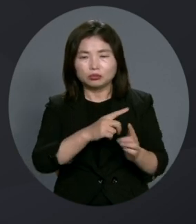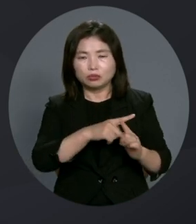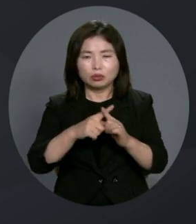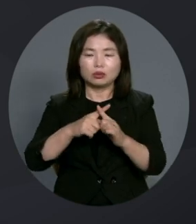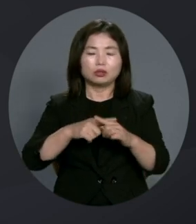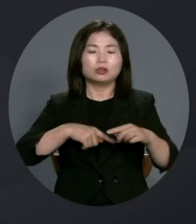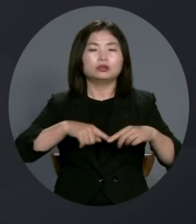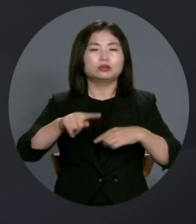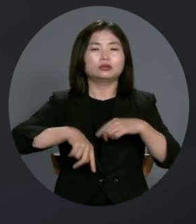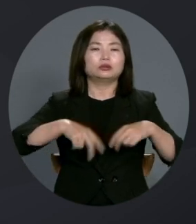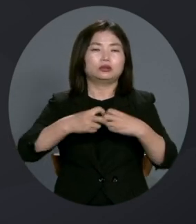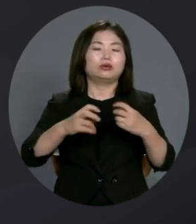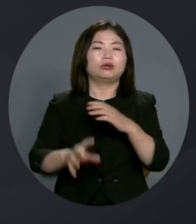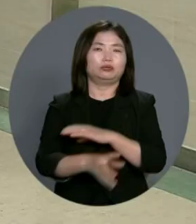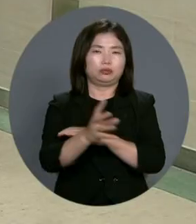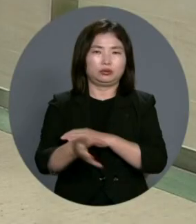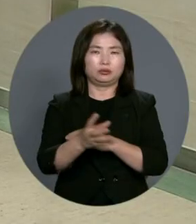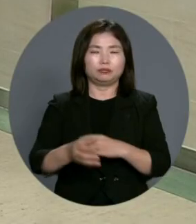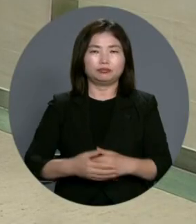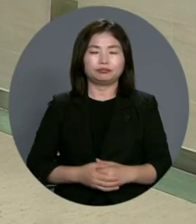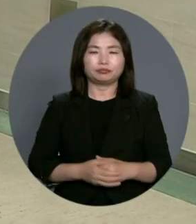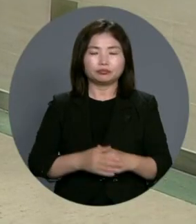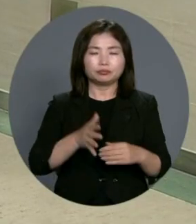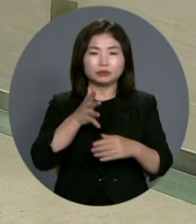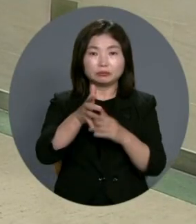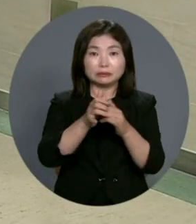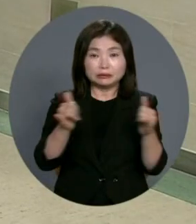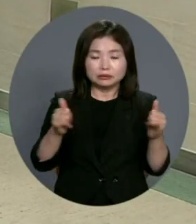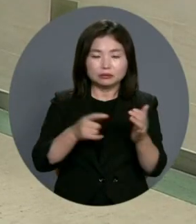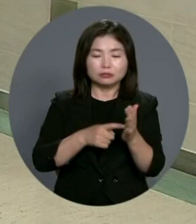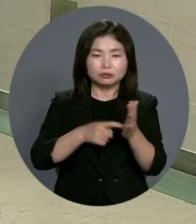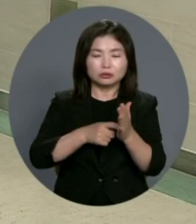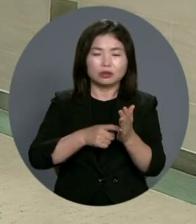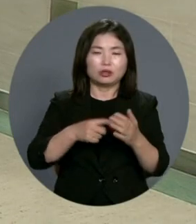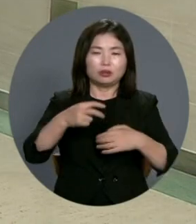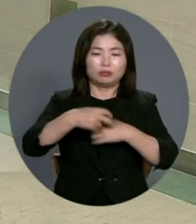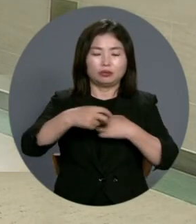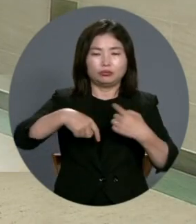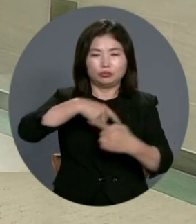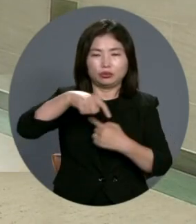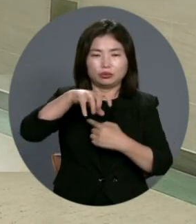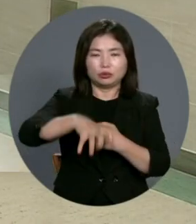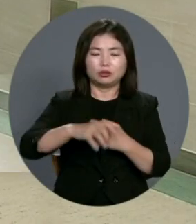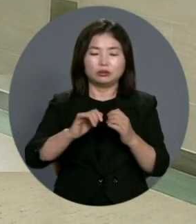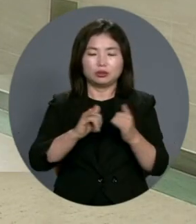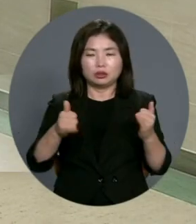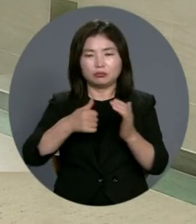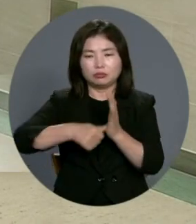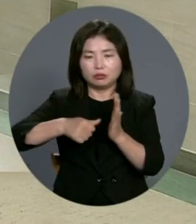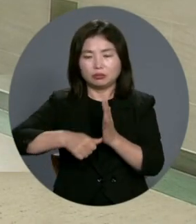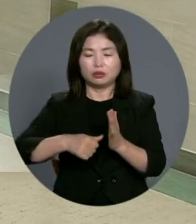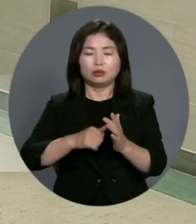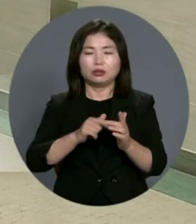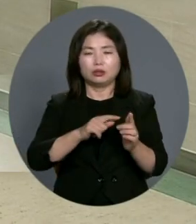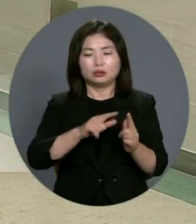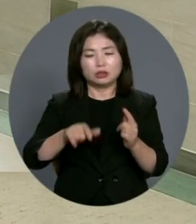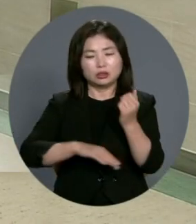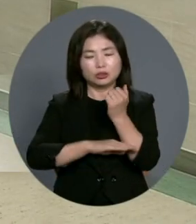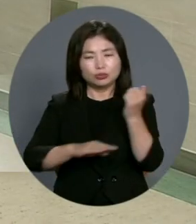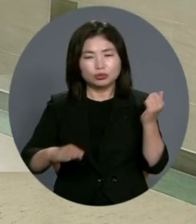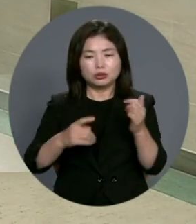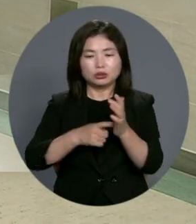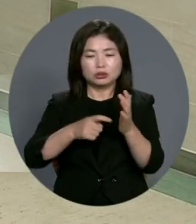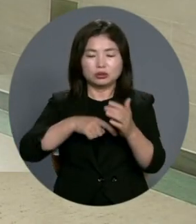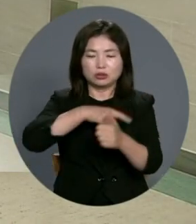자체가 엉터리고. 전문가들은 응급실을 운영하는 병원들의 인력이나 장비, 시설 운영 기준이